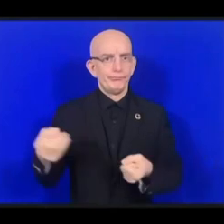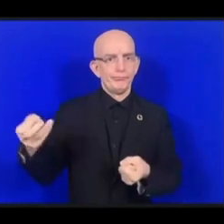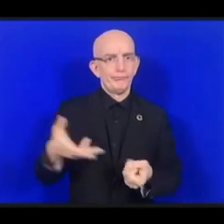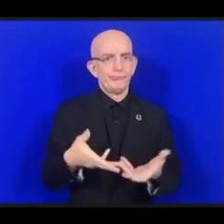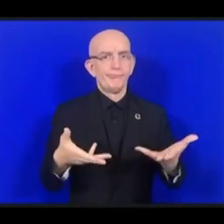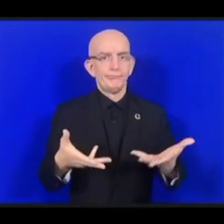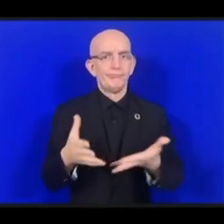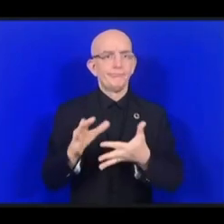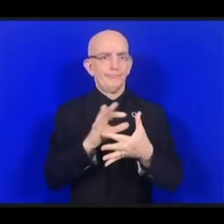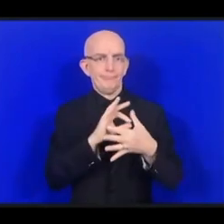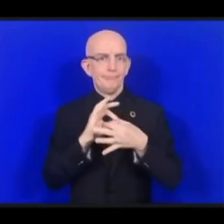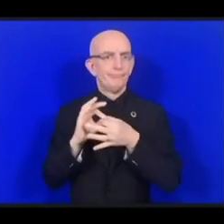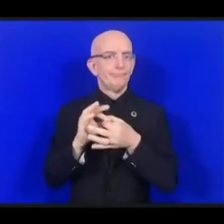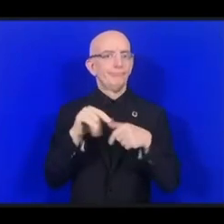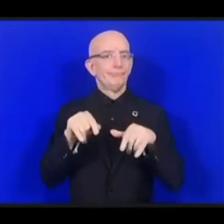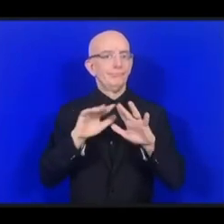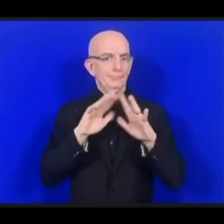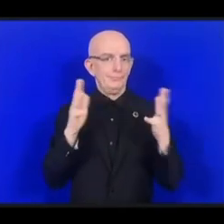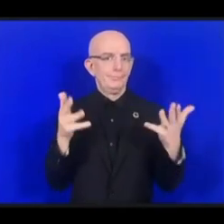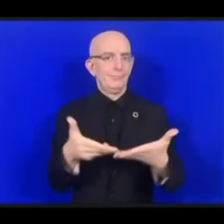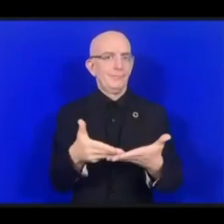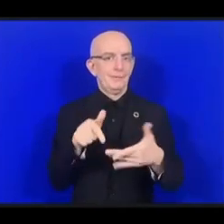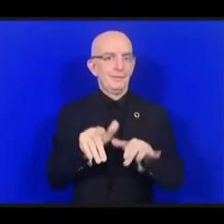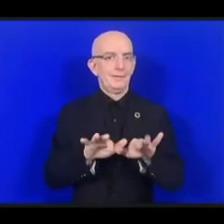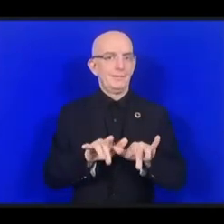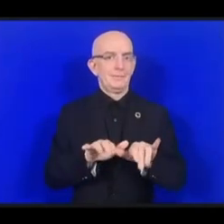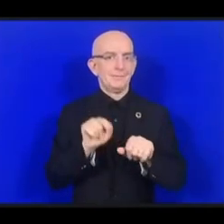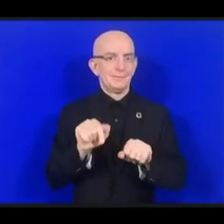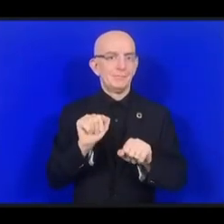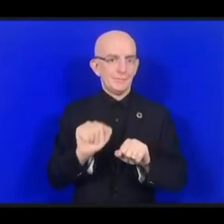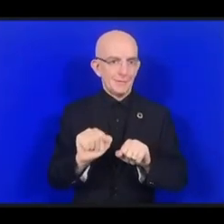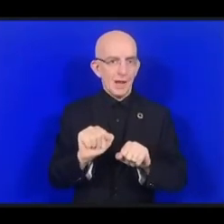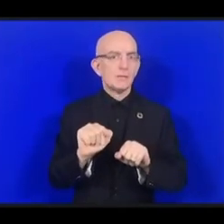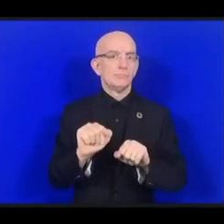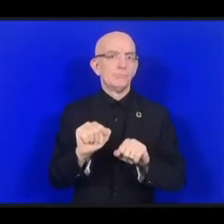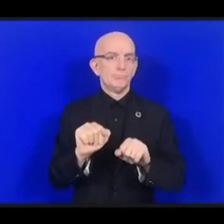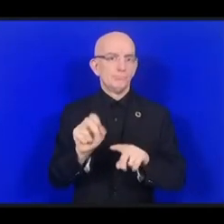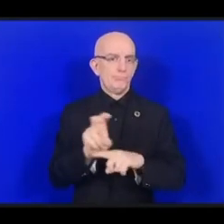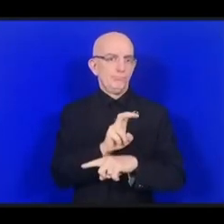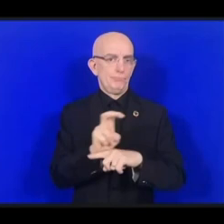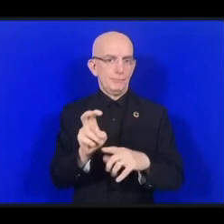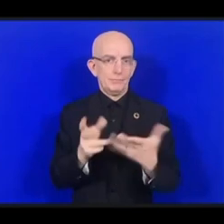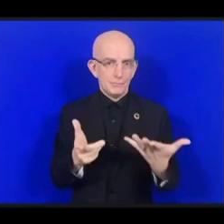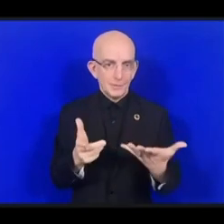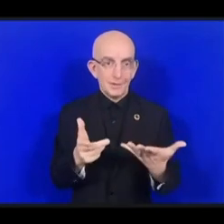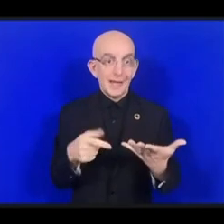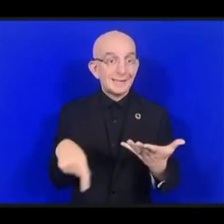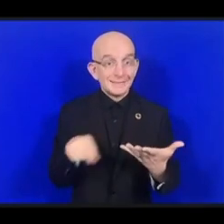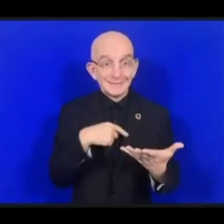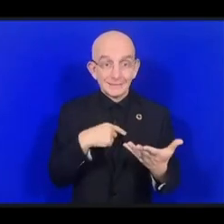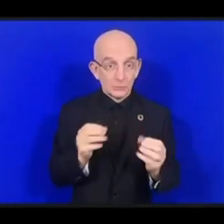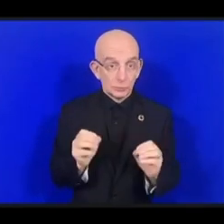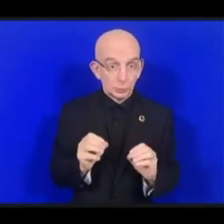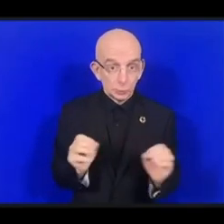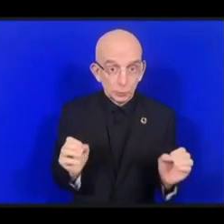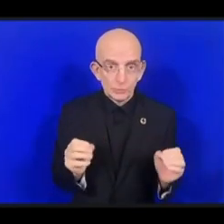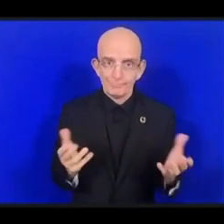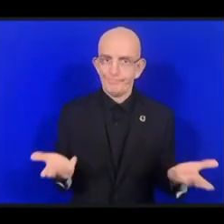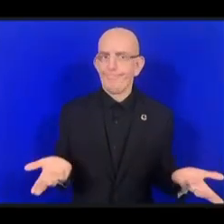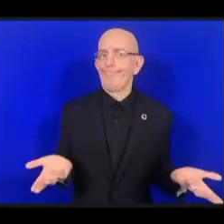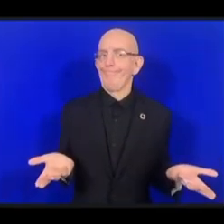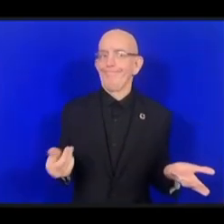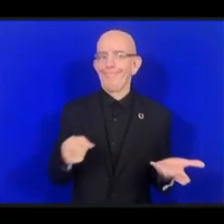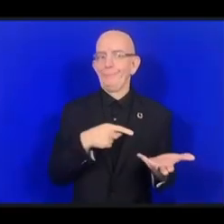思いますそれが1つ目それから2つ目ですけども自由でオープンで法YE的なインターネット